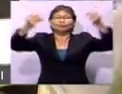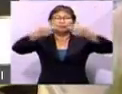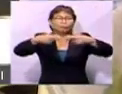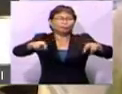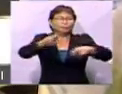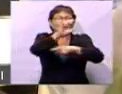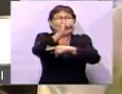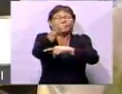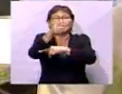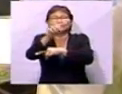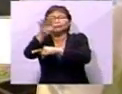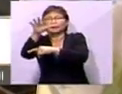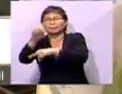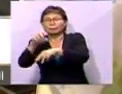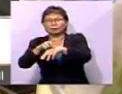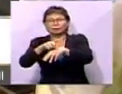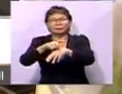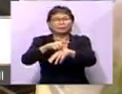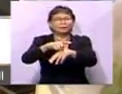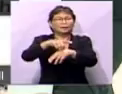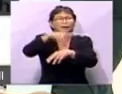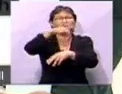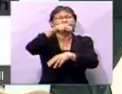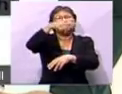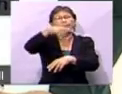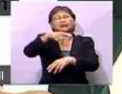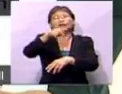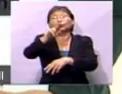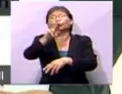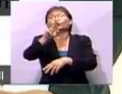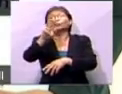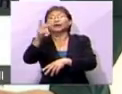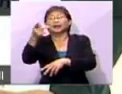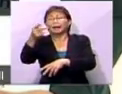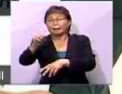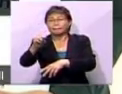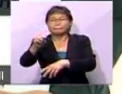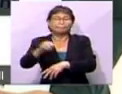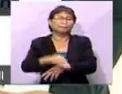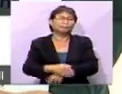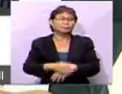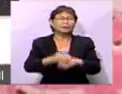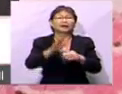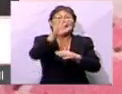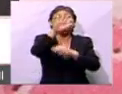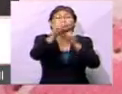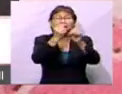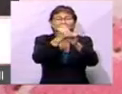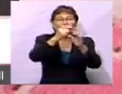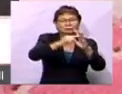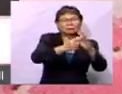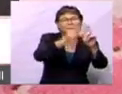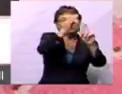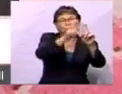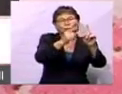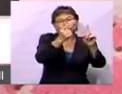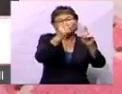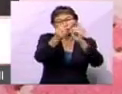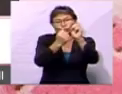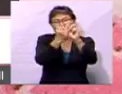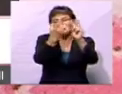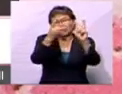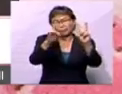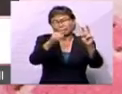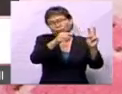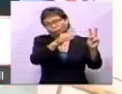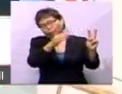pelancaran Adam 50 di Pusat Perubatan UKM. Skim ini ditawarkan untuk tempoh 5 tahun bermula 1 Januari